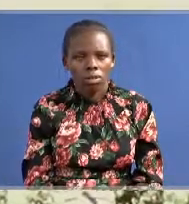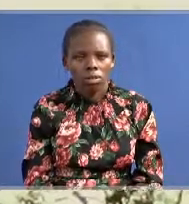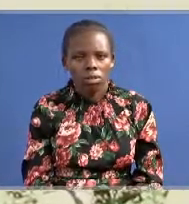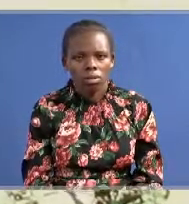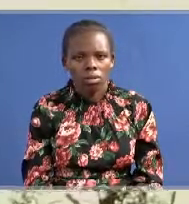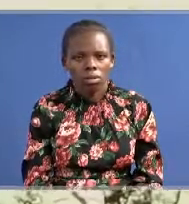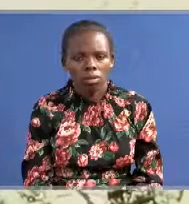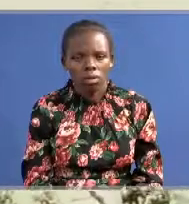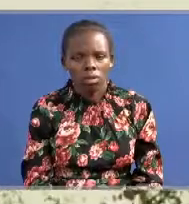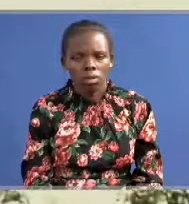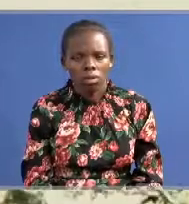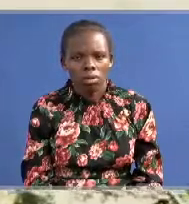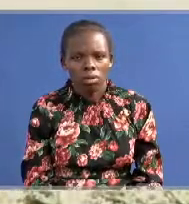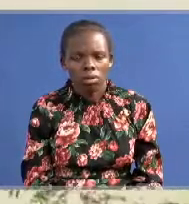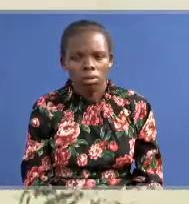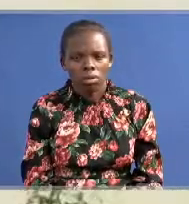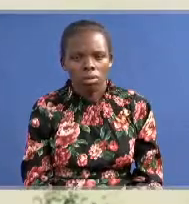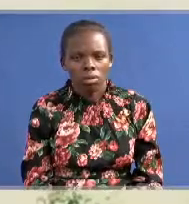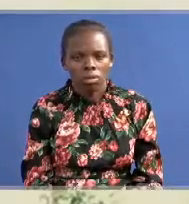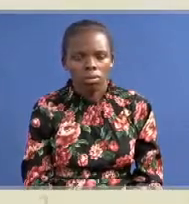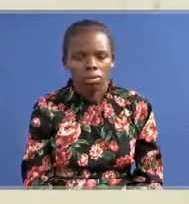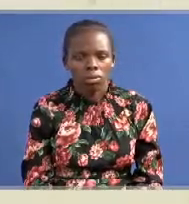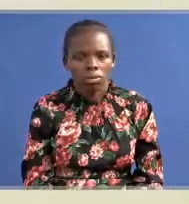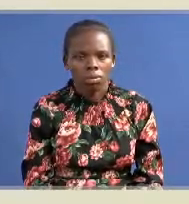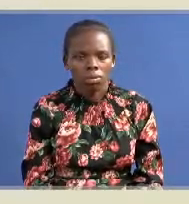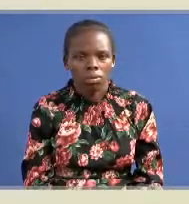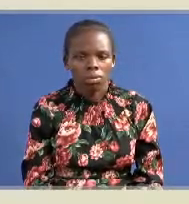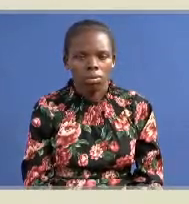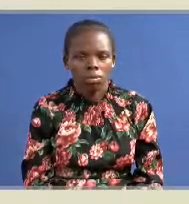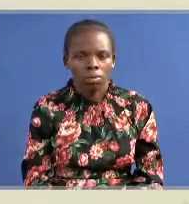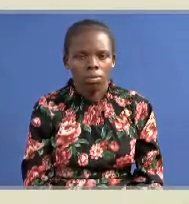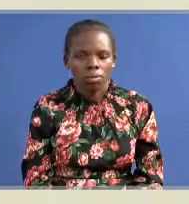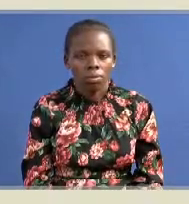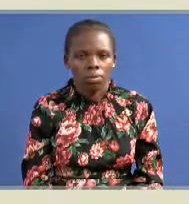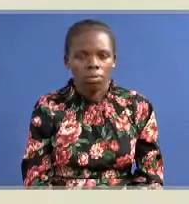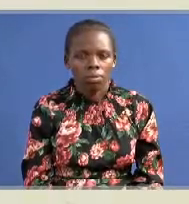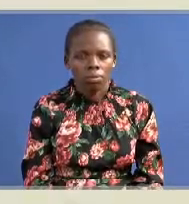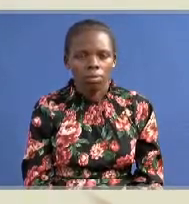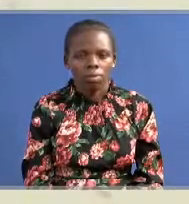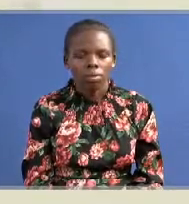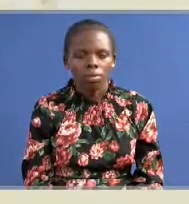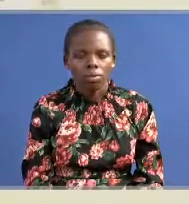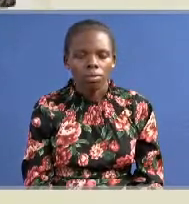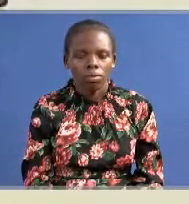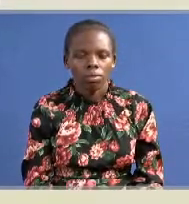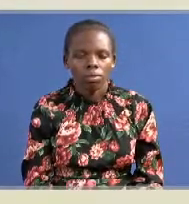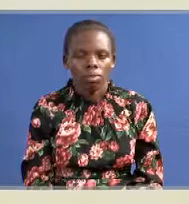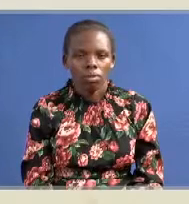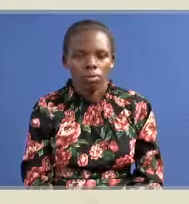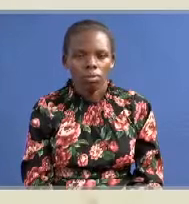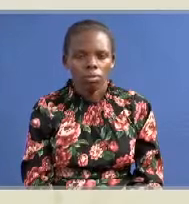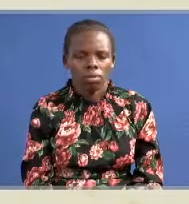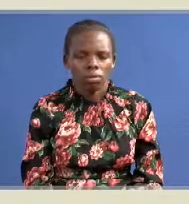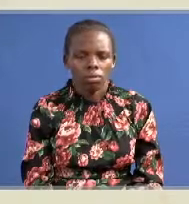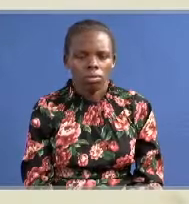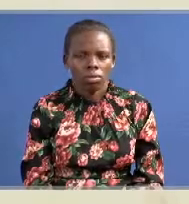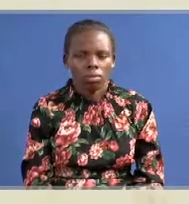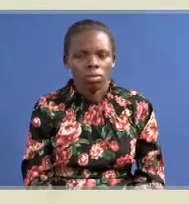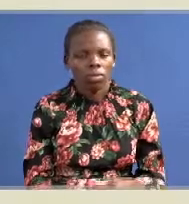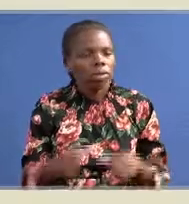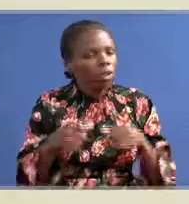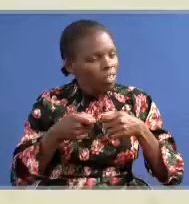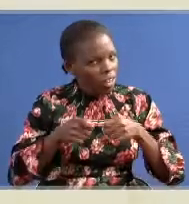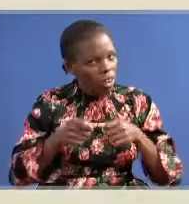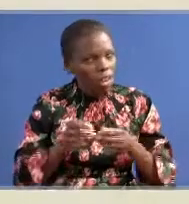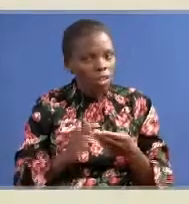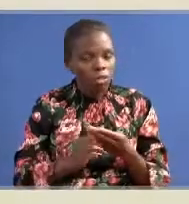Hata hivyo, haijabainika iwapo mwenda zake aliuawa kisha mwili wake kutupwa katika mto huo au alizama maji alipokuwa akijaribu